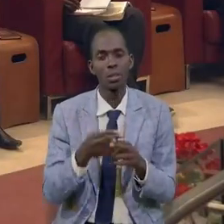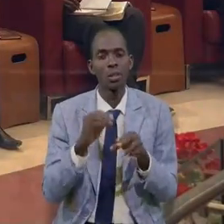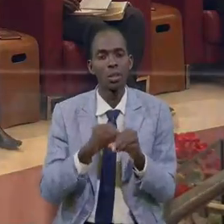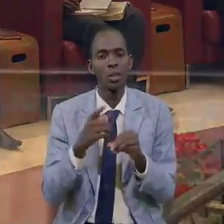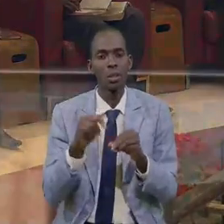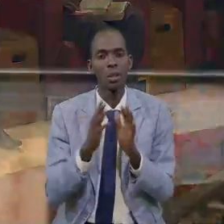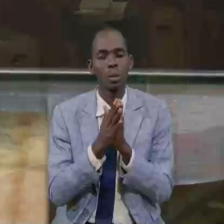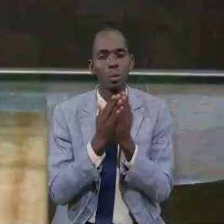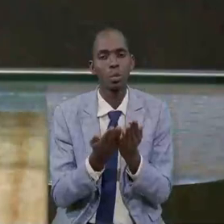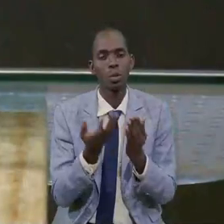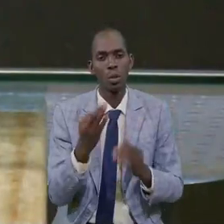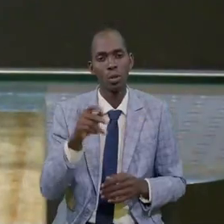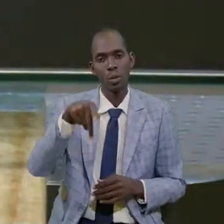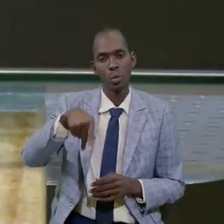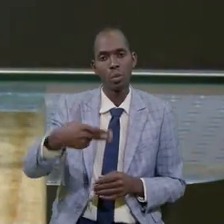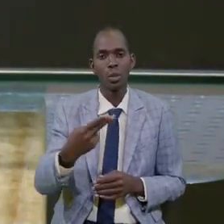Philippiens au chapitre 2.